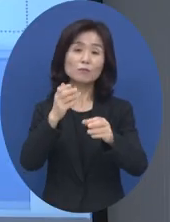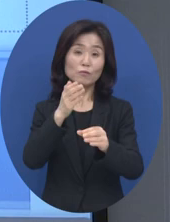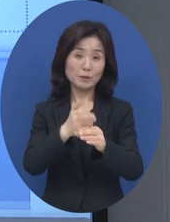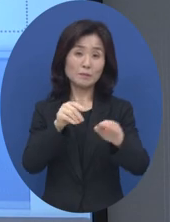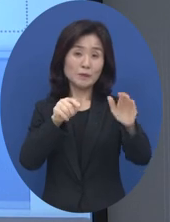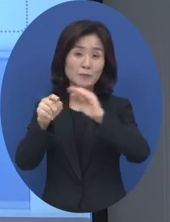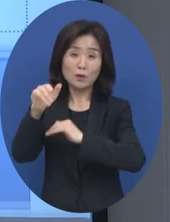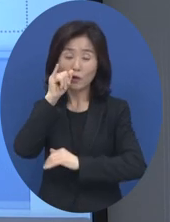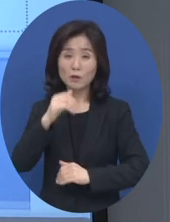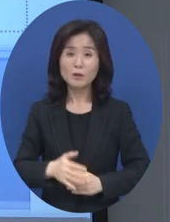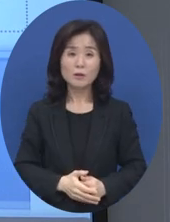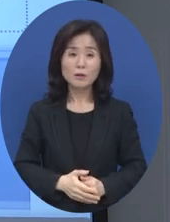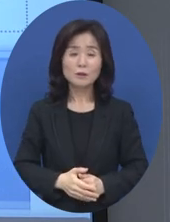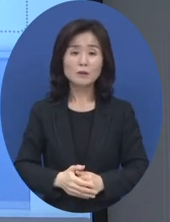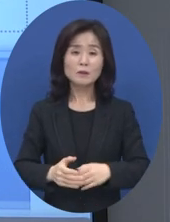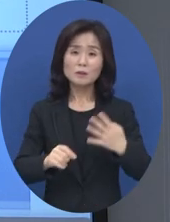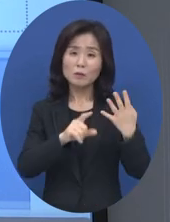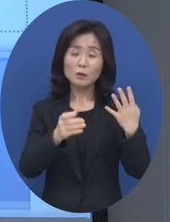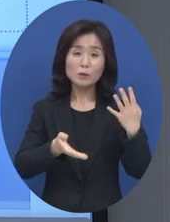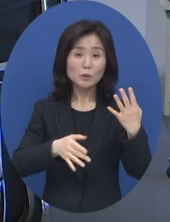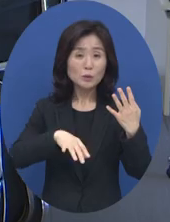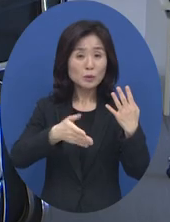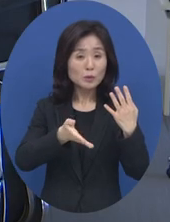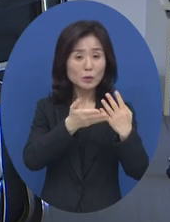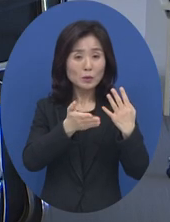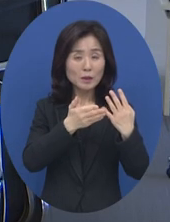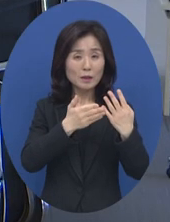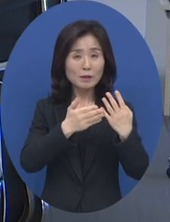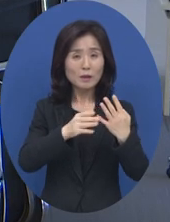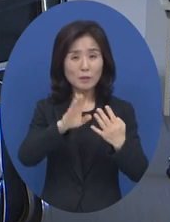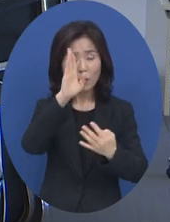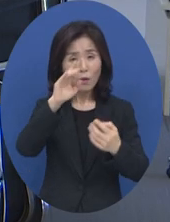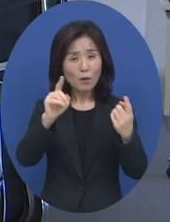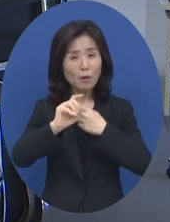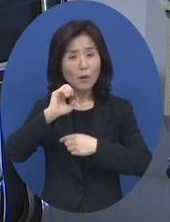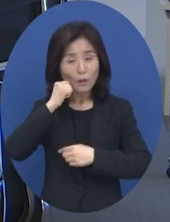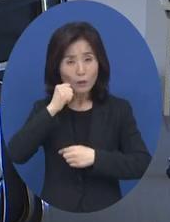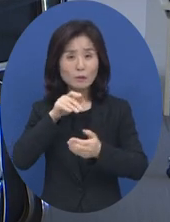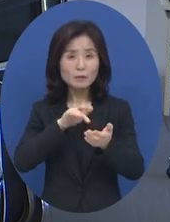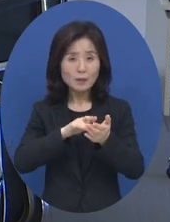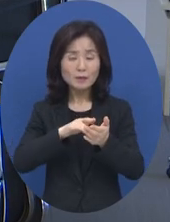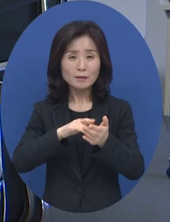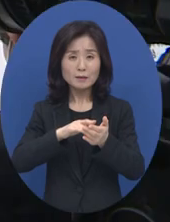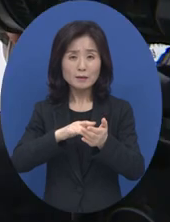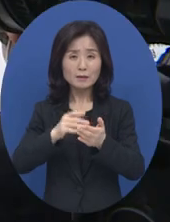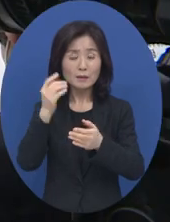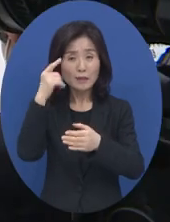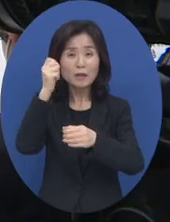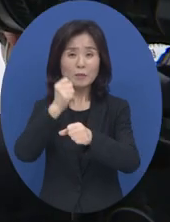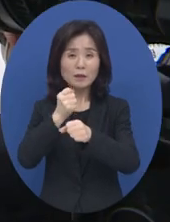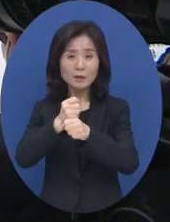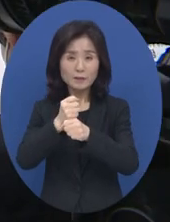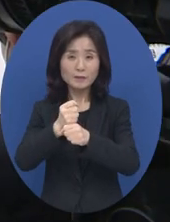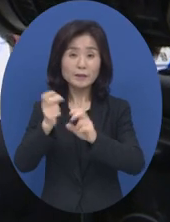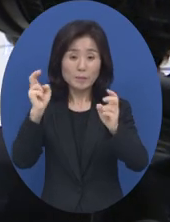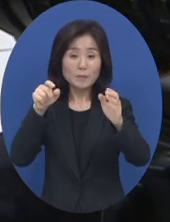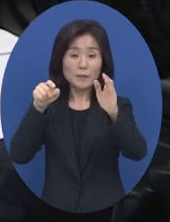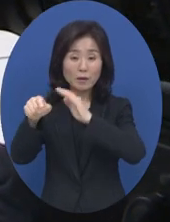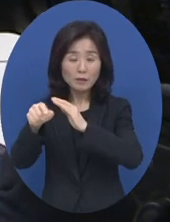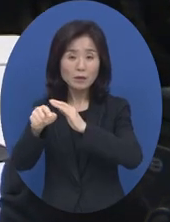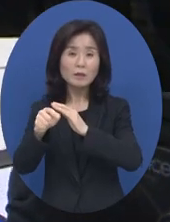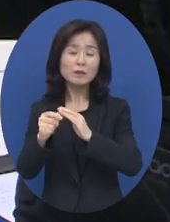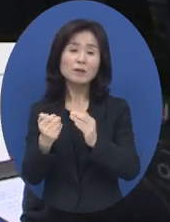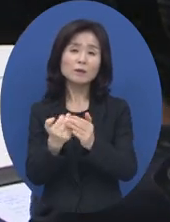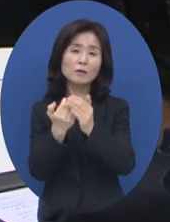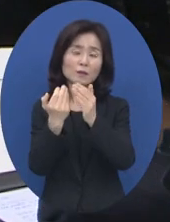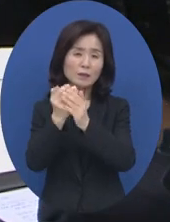중심입니다. 지난 4월 초엔 희귀 난치성 질환 치료제 개발 제약 기업을 방문했는데 역시 성장